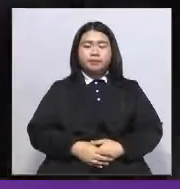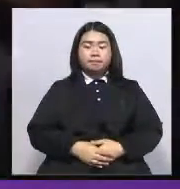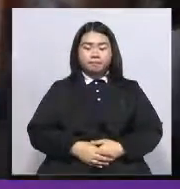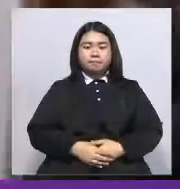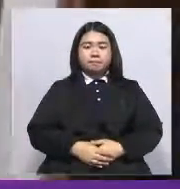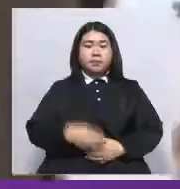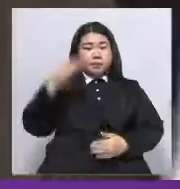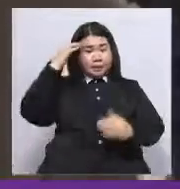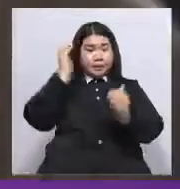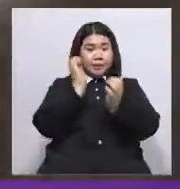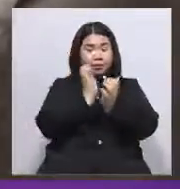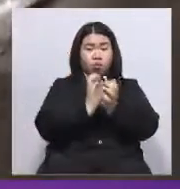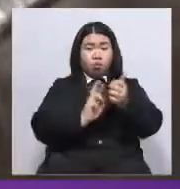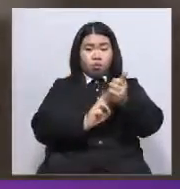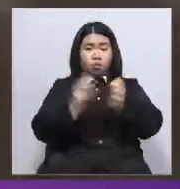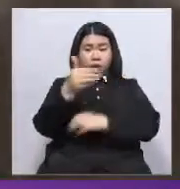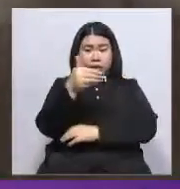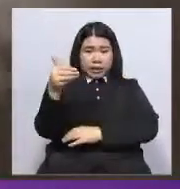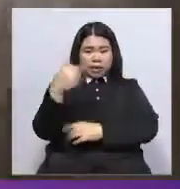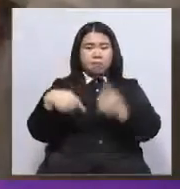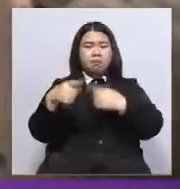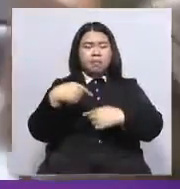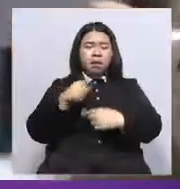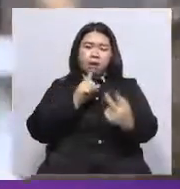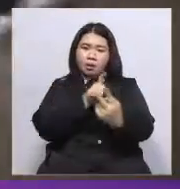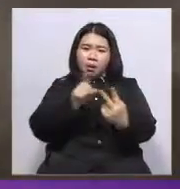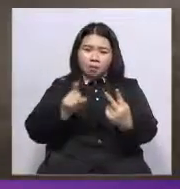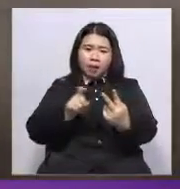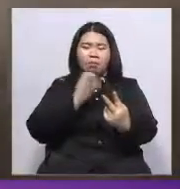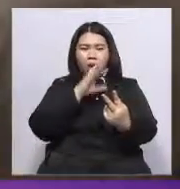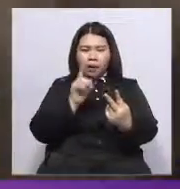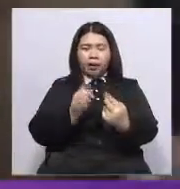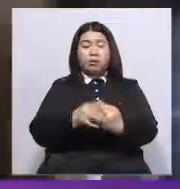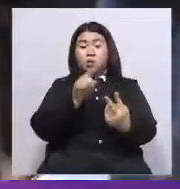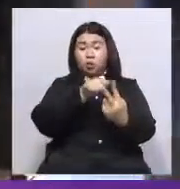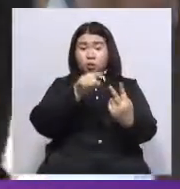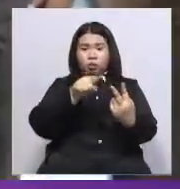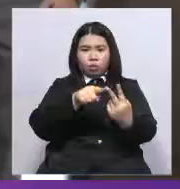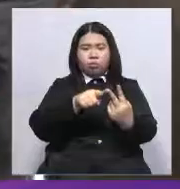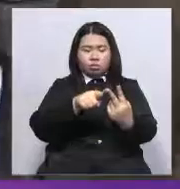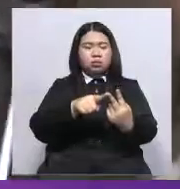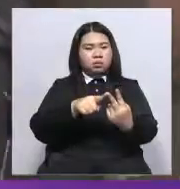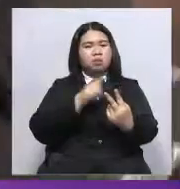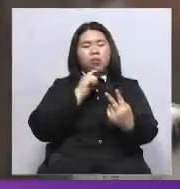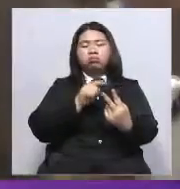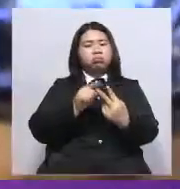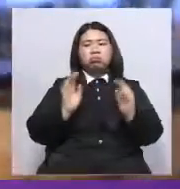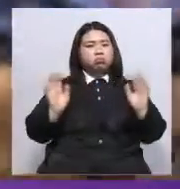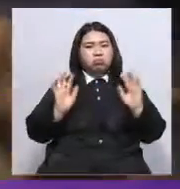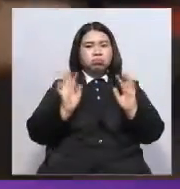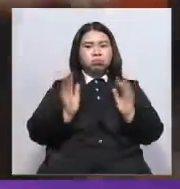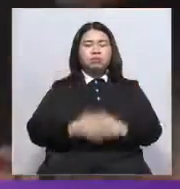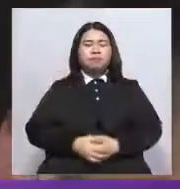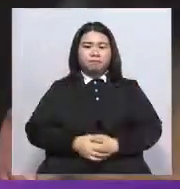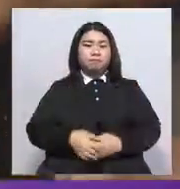ด้านพลตำรวจเอกศิวรานะคะที่เดินทางมาร่วมสอบปากคำด้วยนั้นก็ระบุว่าผู้ต้องหาทั้งสองก็ได้ให้การปฏิเสธค่ะซึ่ง